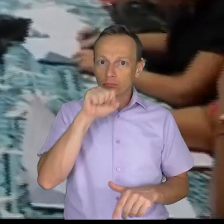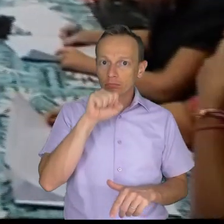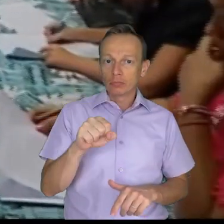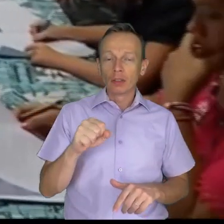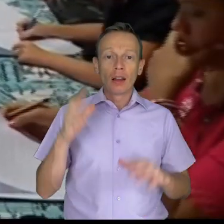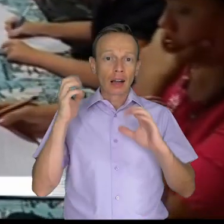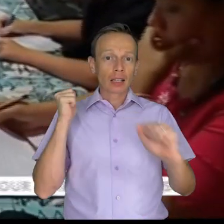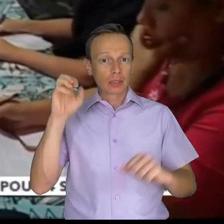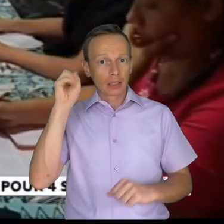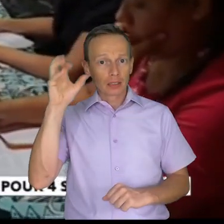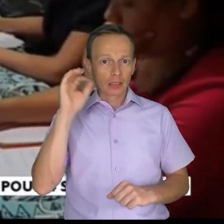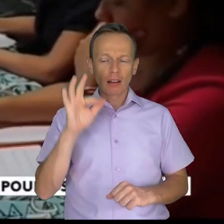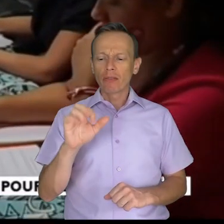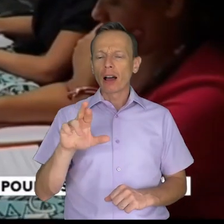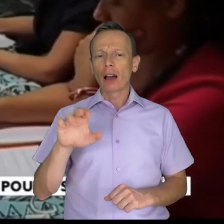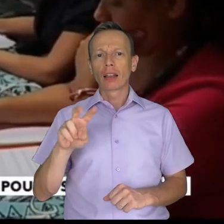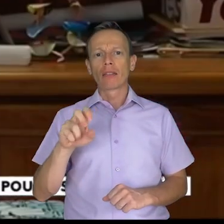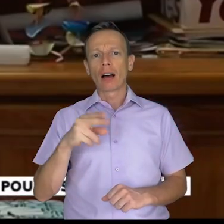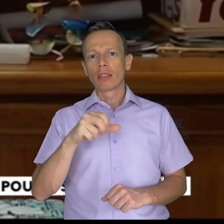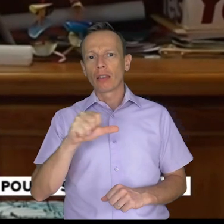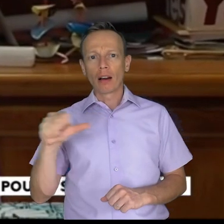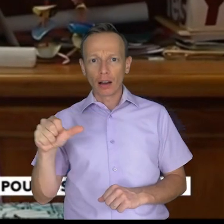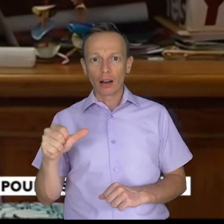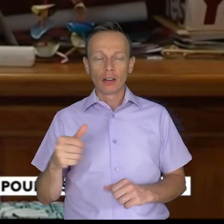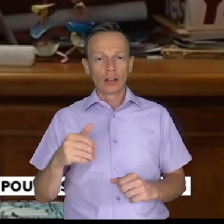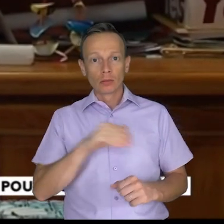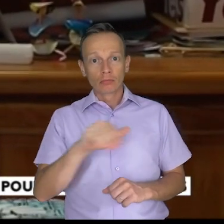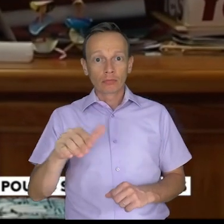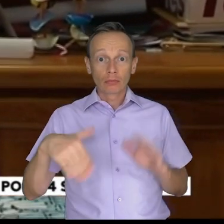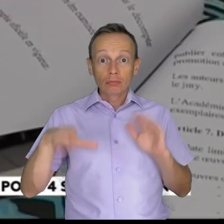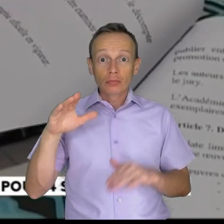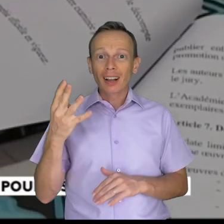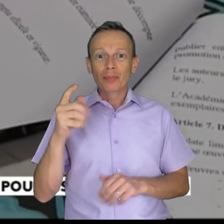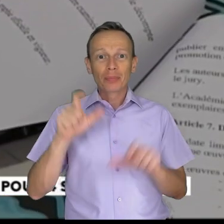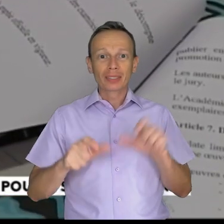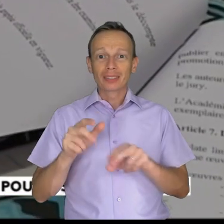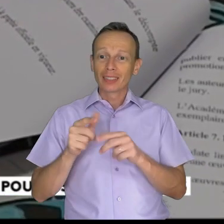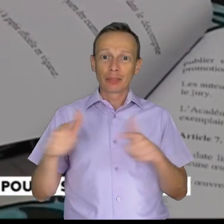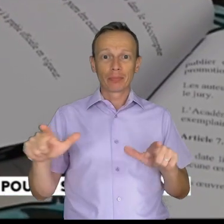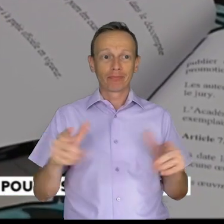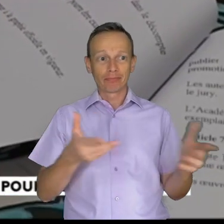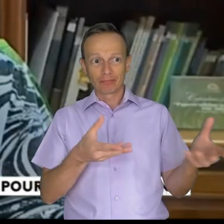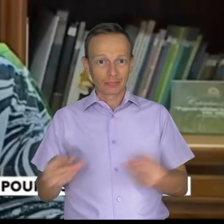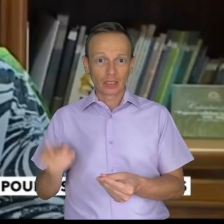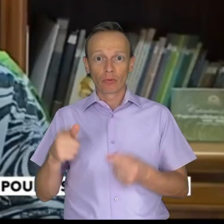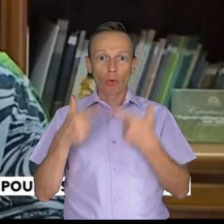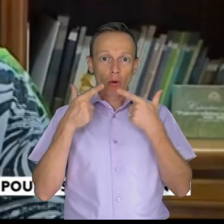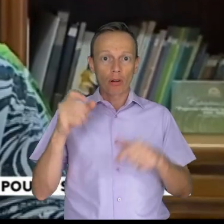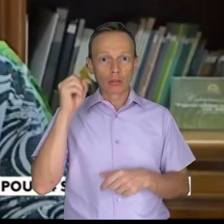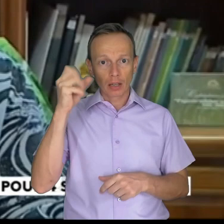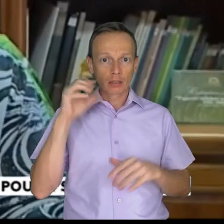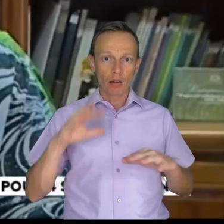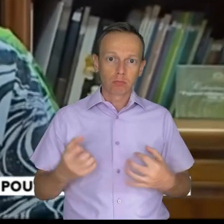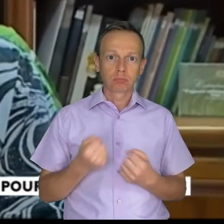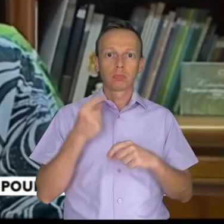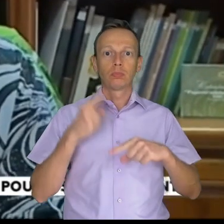linguistes du Fénois, l'Académie tahitienne, le Farivan-A, lance un appel à candidature. 4 fauteuils vacants sont à pourvoir. Une connaissance